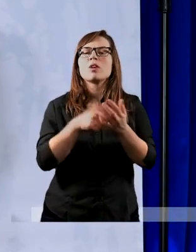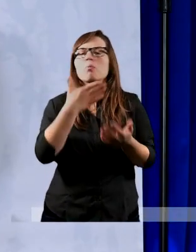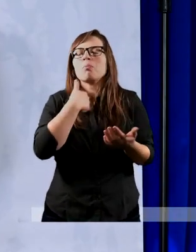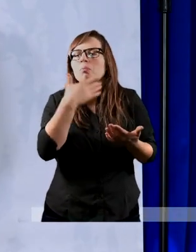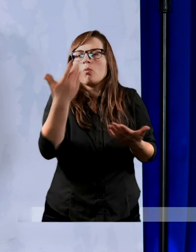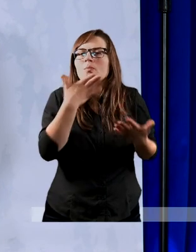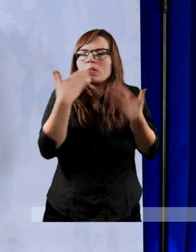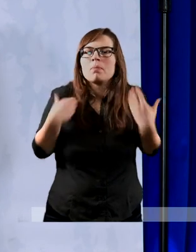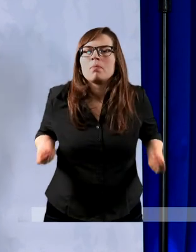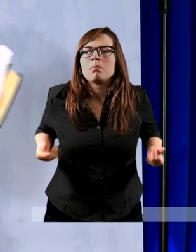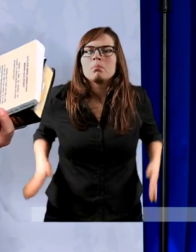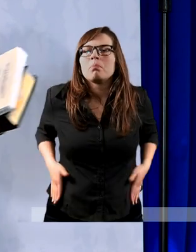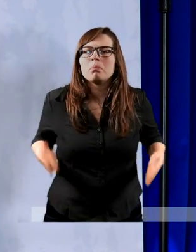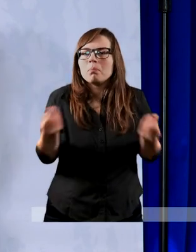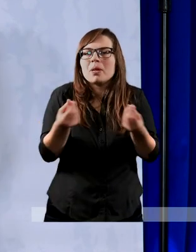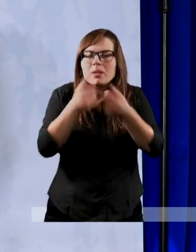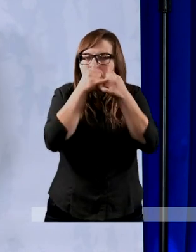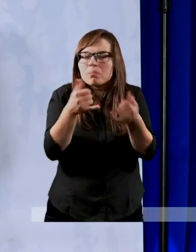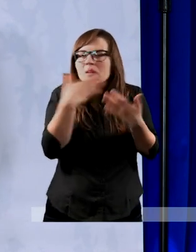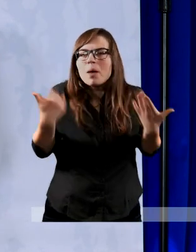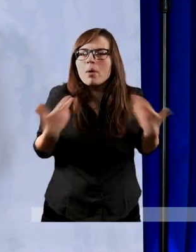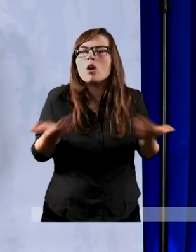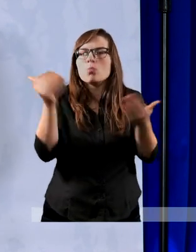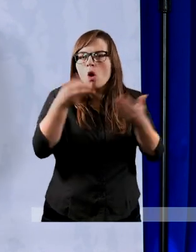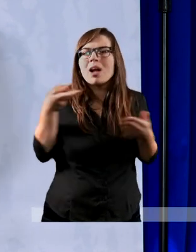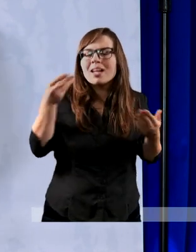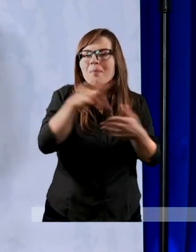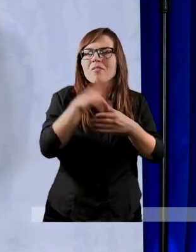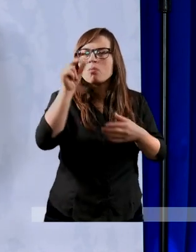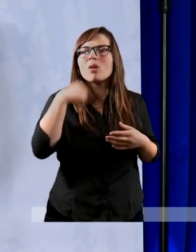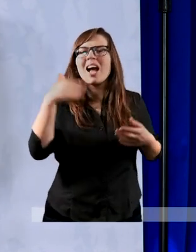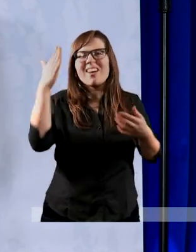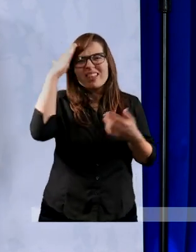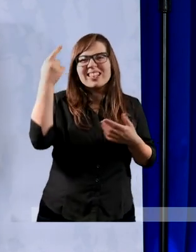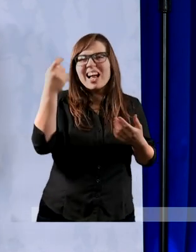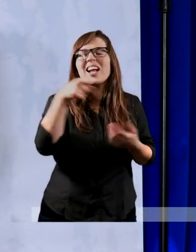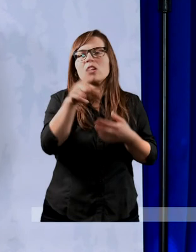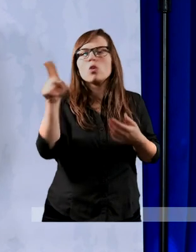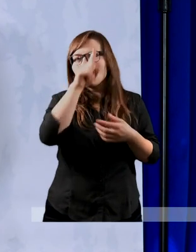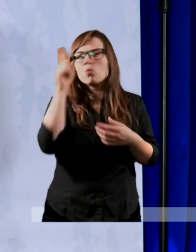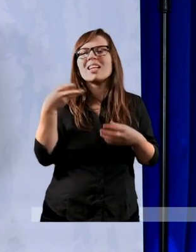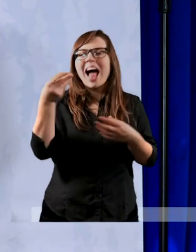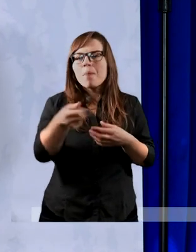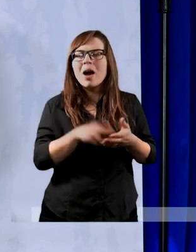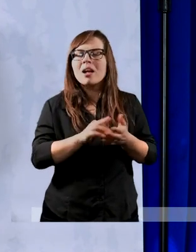sobie pieniędzy i zapytałem, czy mogę zapłacić w poniedziałek, ponieważ wiedziałem, że lada chwila któryś z klientów zapłaci.